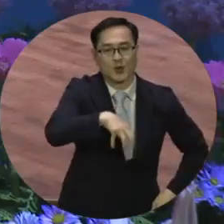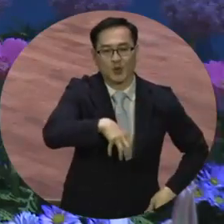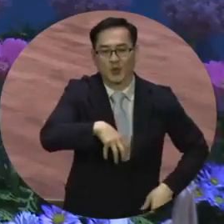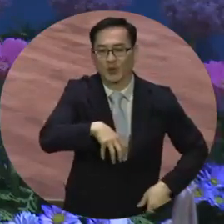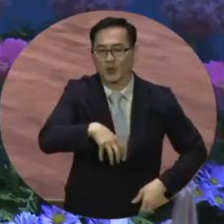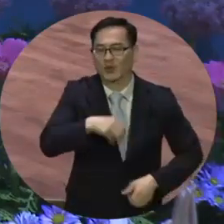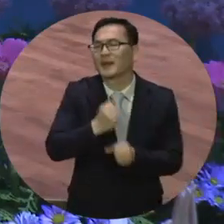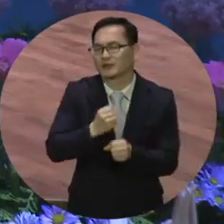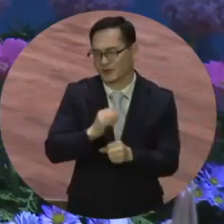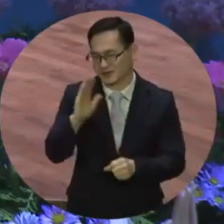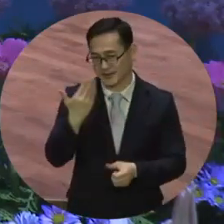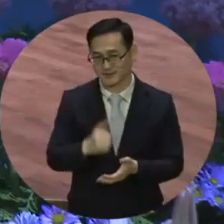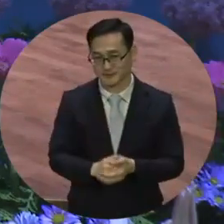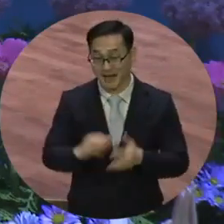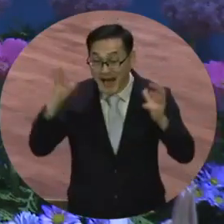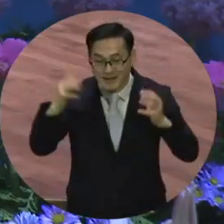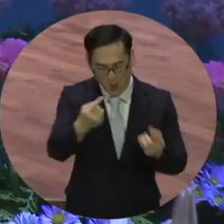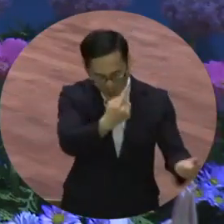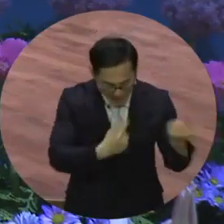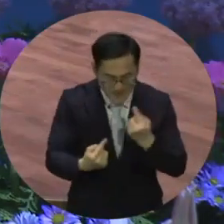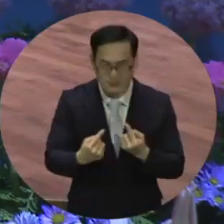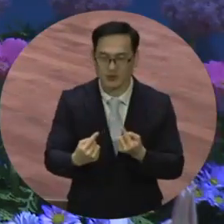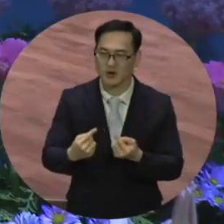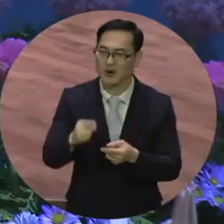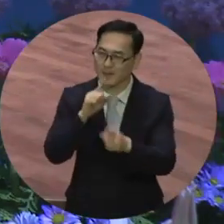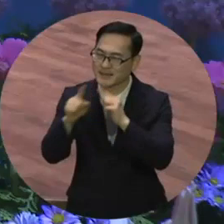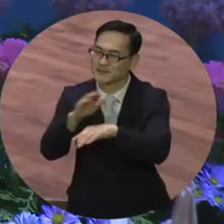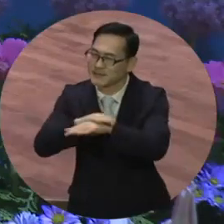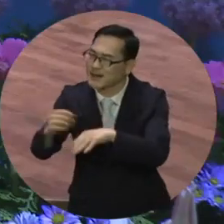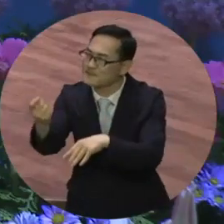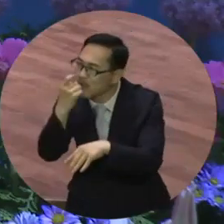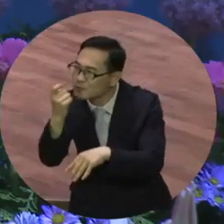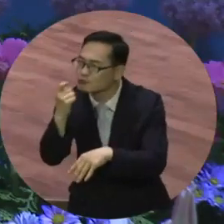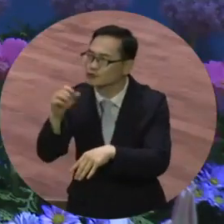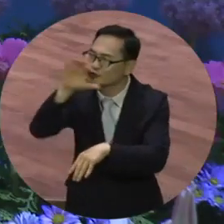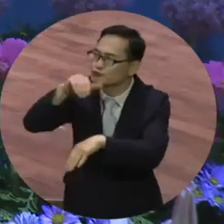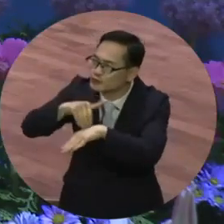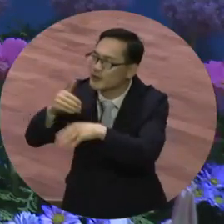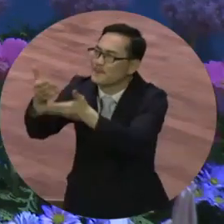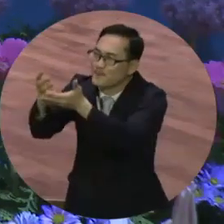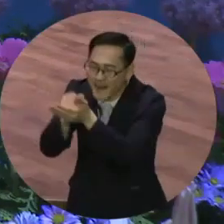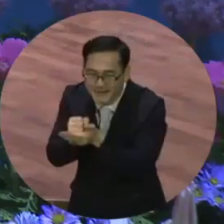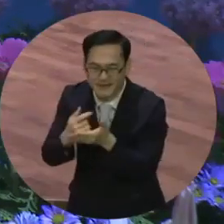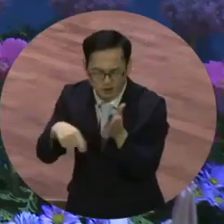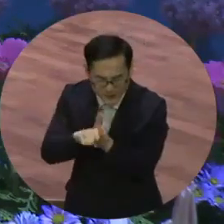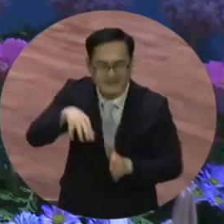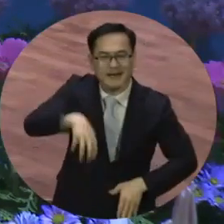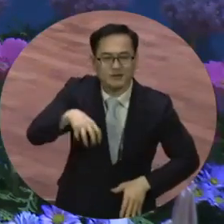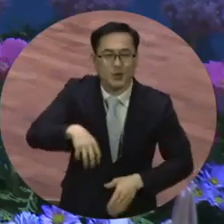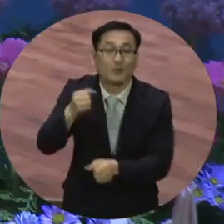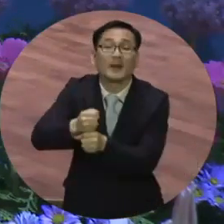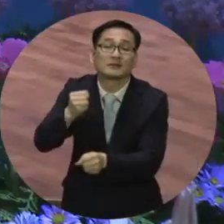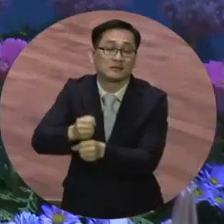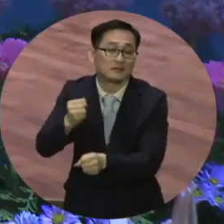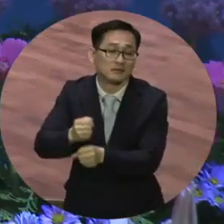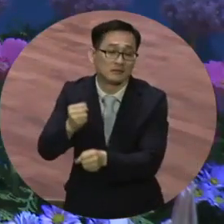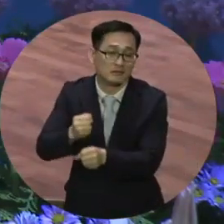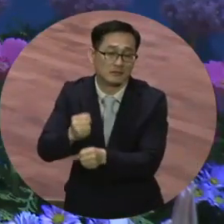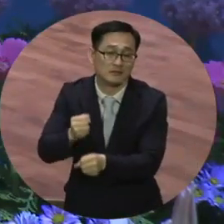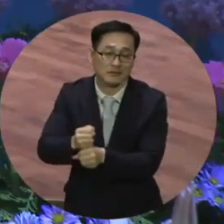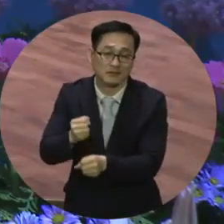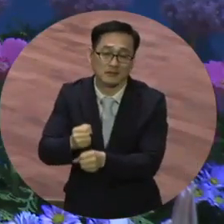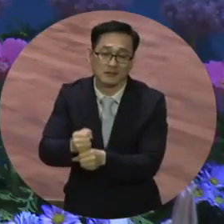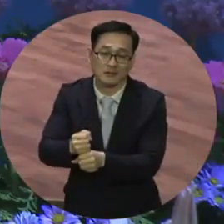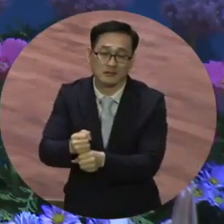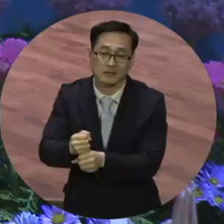교회에서 신앙생활하고 훈련받고 잘할 수 있도록 하는 그 현장을 잘 만들어주는 것이 교회 사명이다. 그런